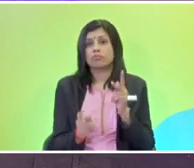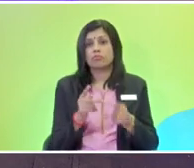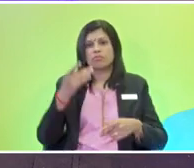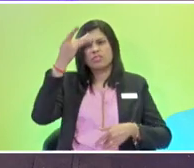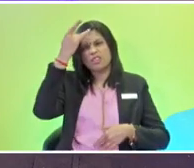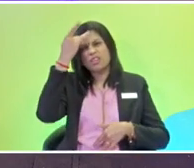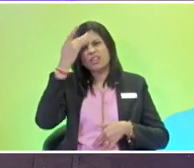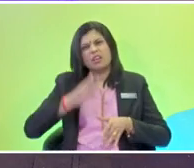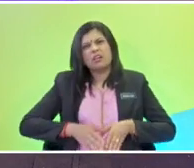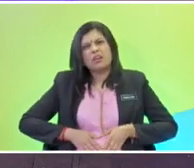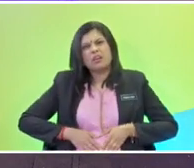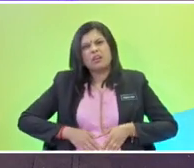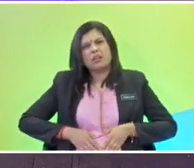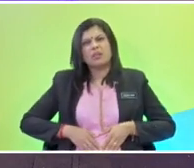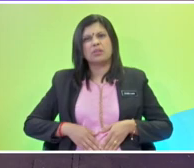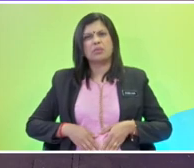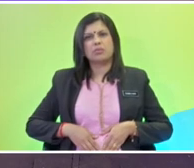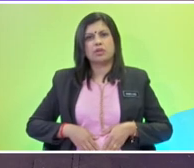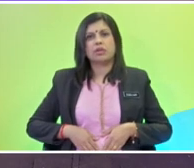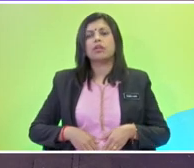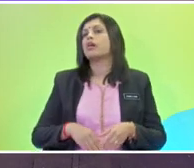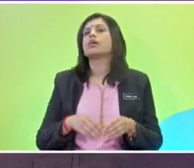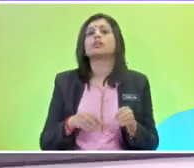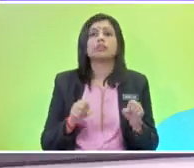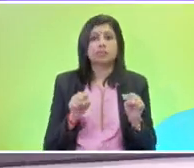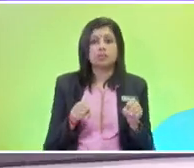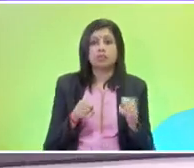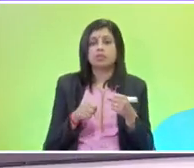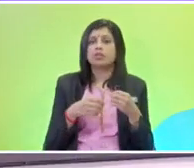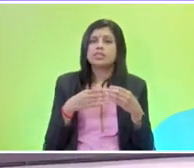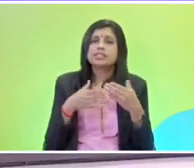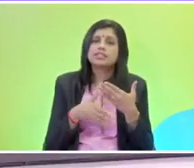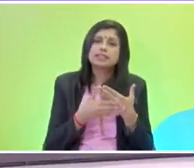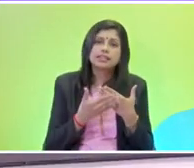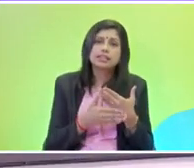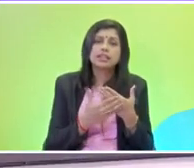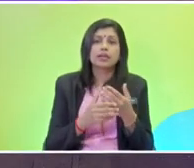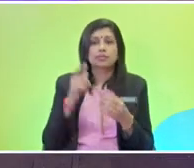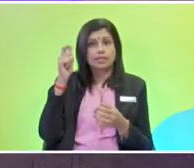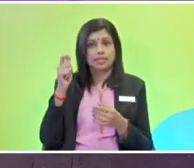kalau makan buah ni, senang nak membuat. Ya, betul. Sebab dia banyak serat. Banyak serat. Okey.